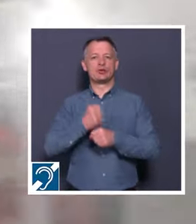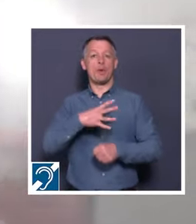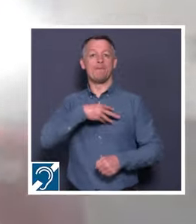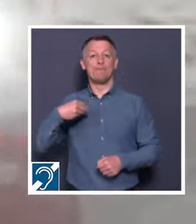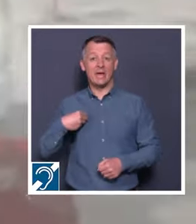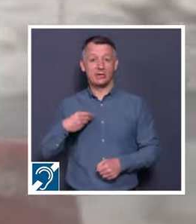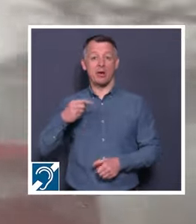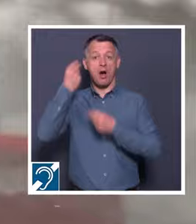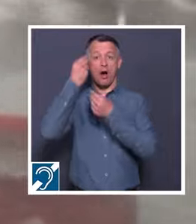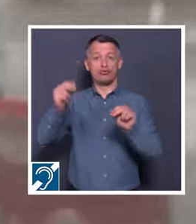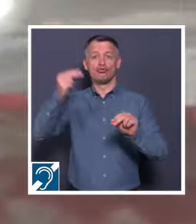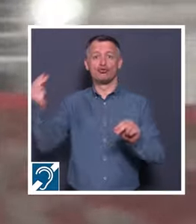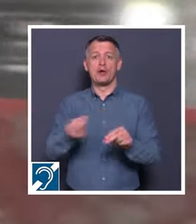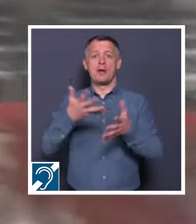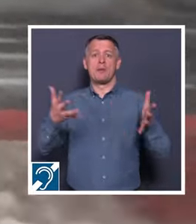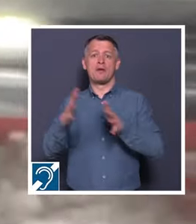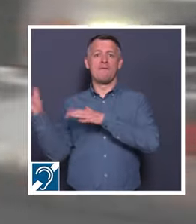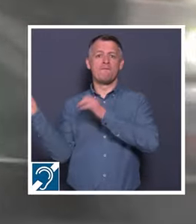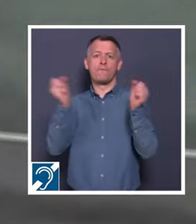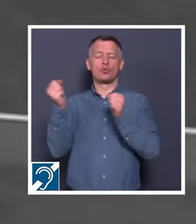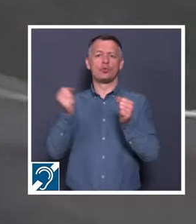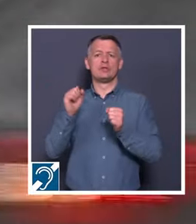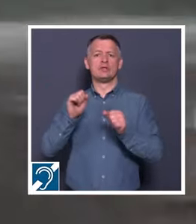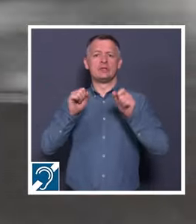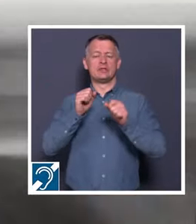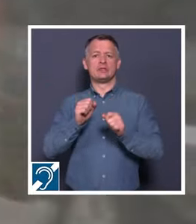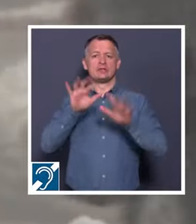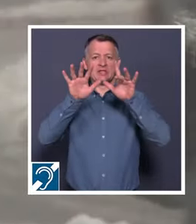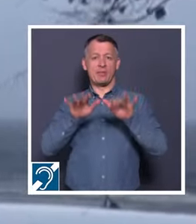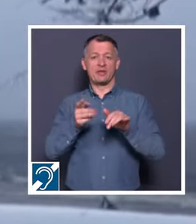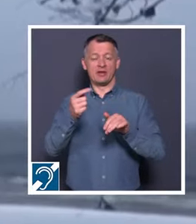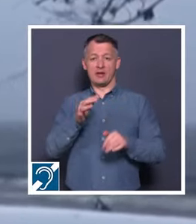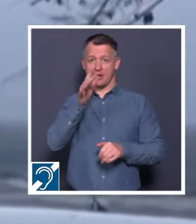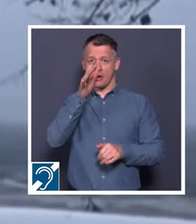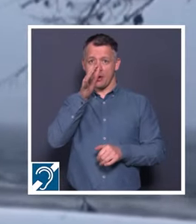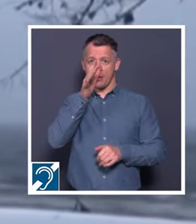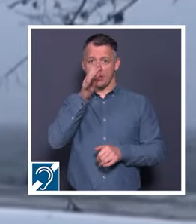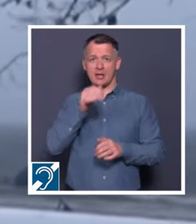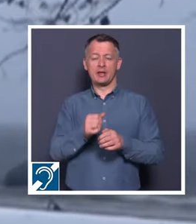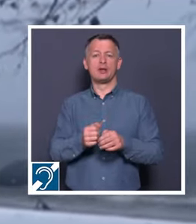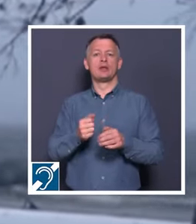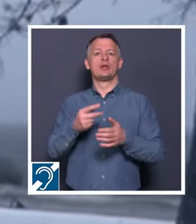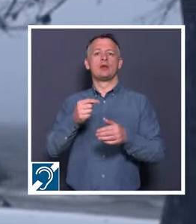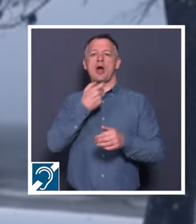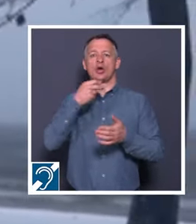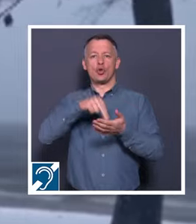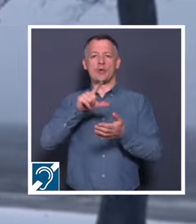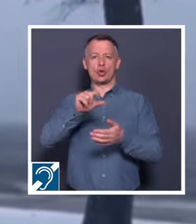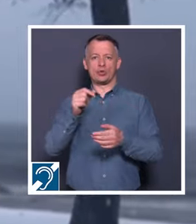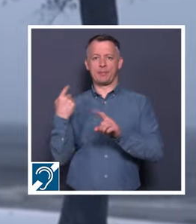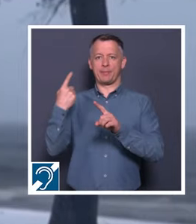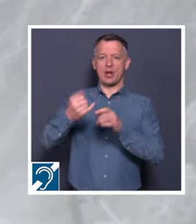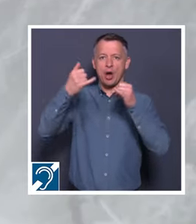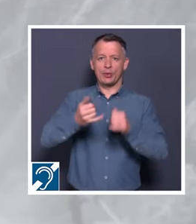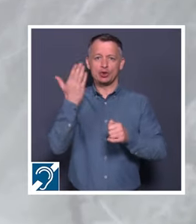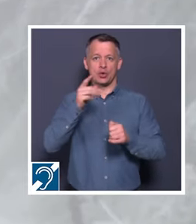a anunțat că a fost cea mai mare furtună de zăpadă din aprilie care a lovit regiunea din 2020 încoace. Școlile din zonele afectate